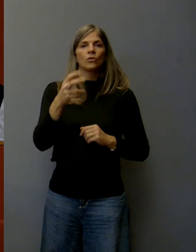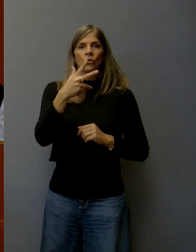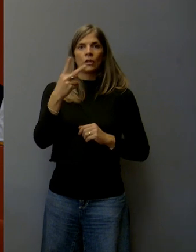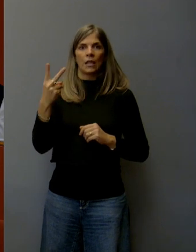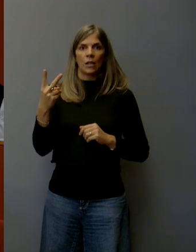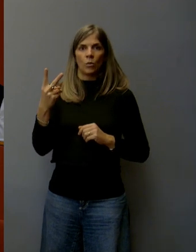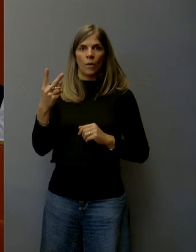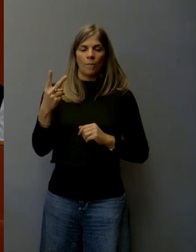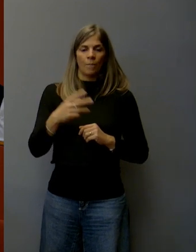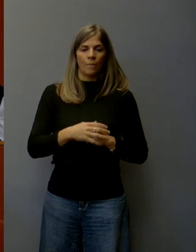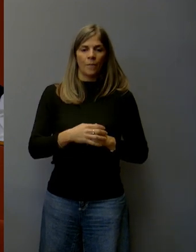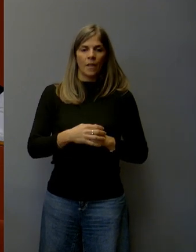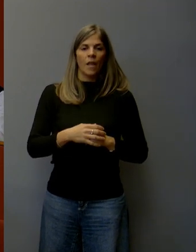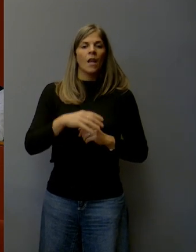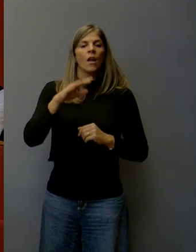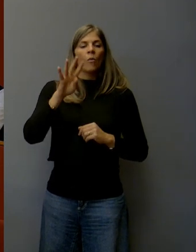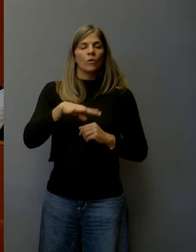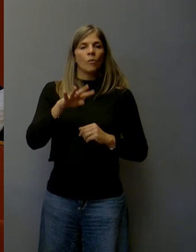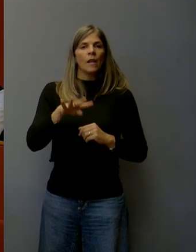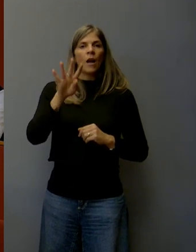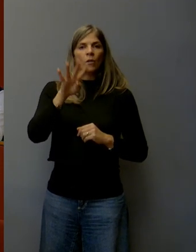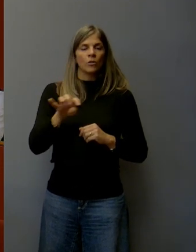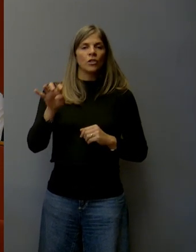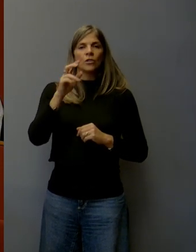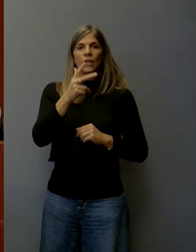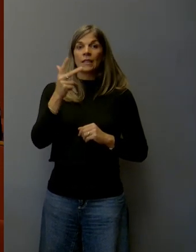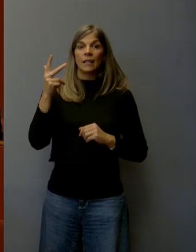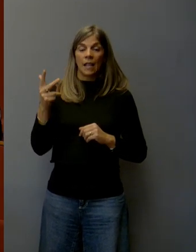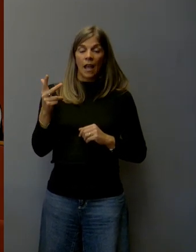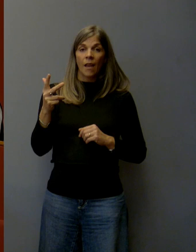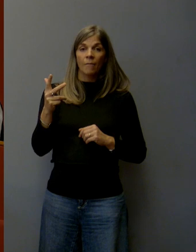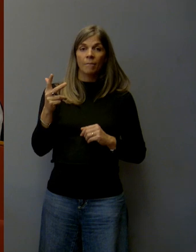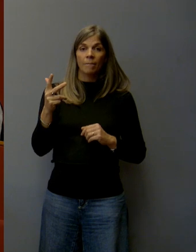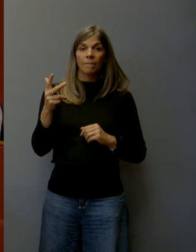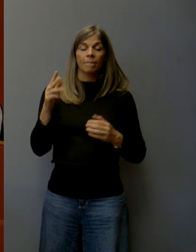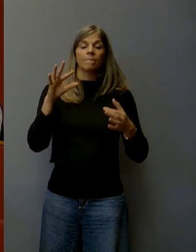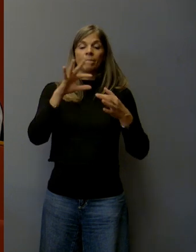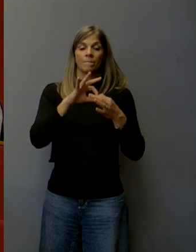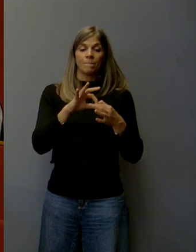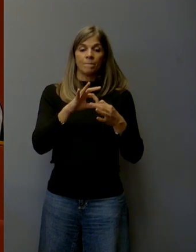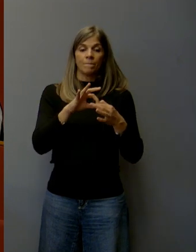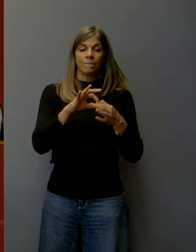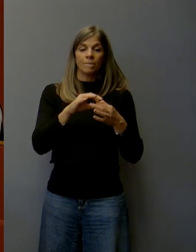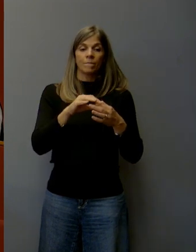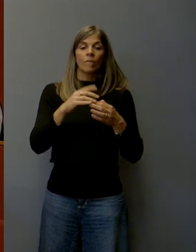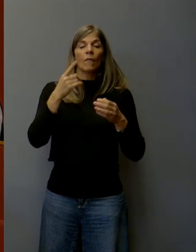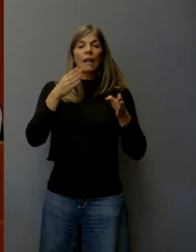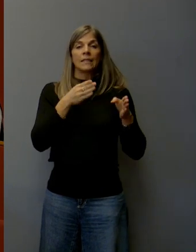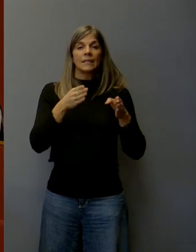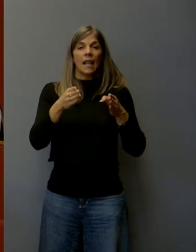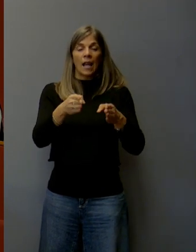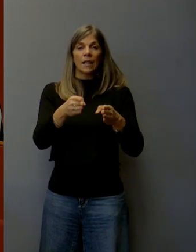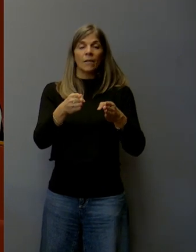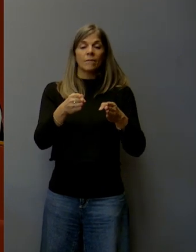il 4433 come ho detto riguarda sempre la strada di diciamo crevori ed